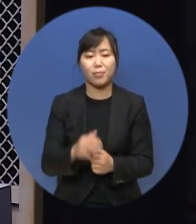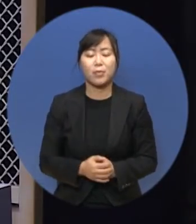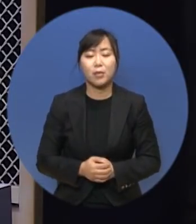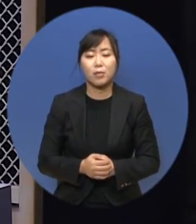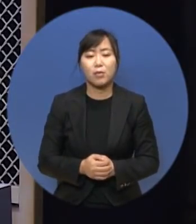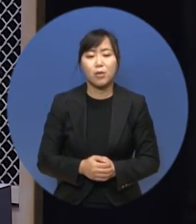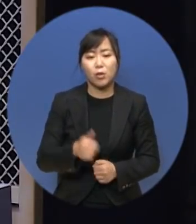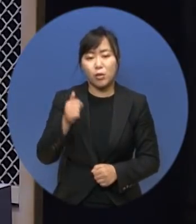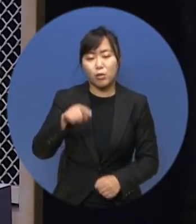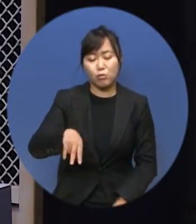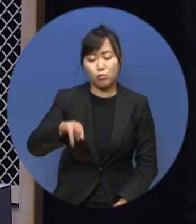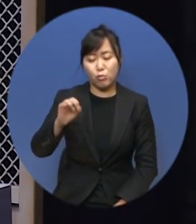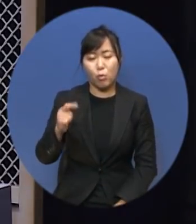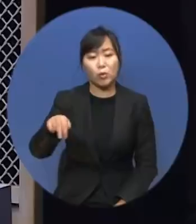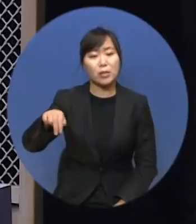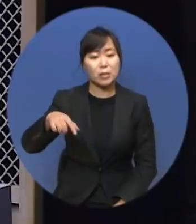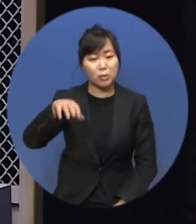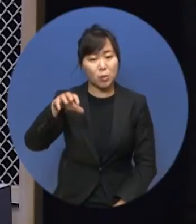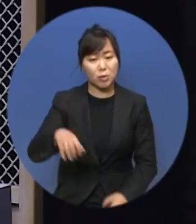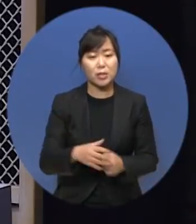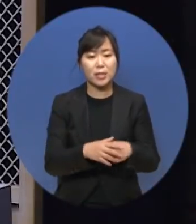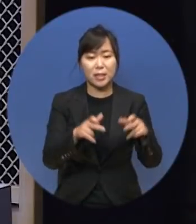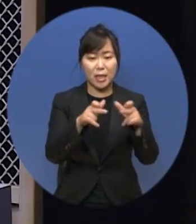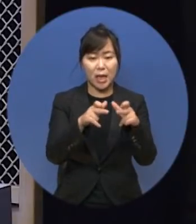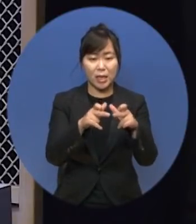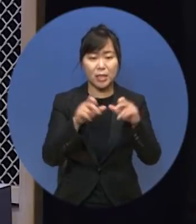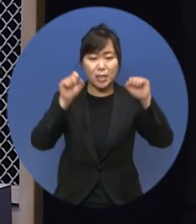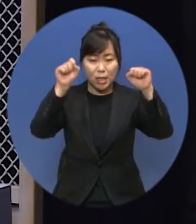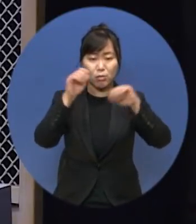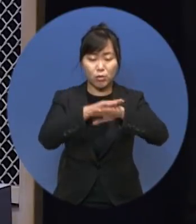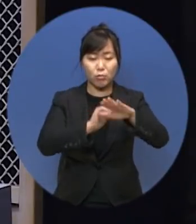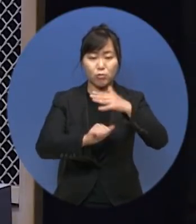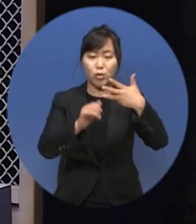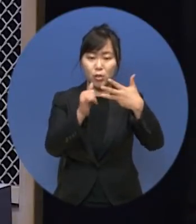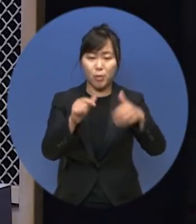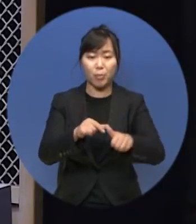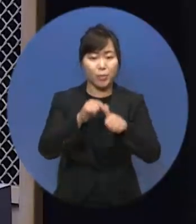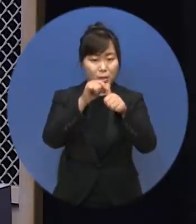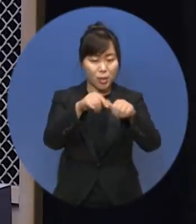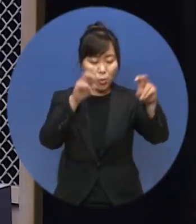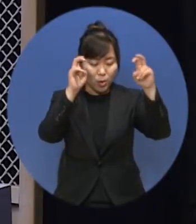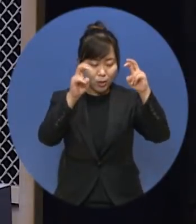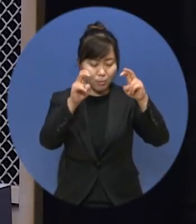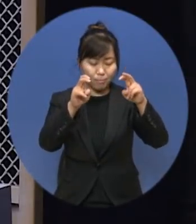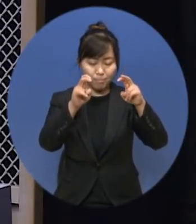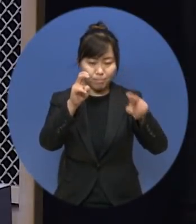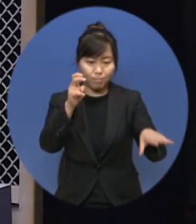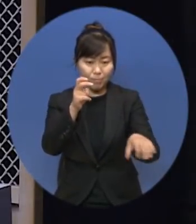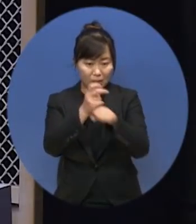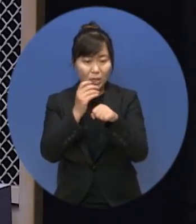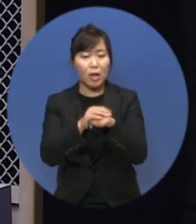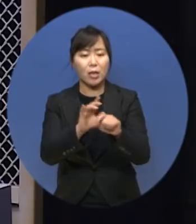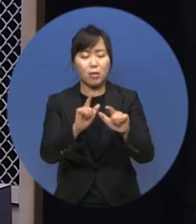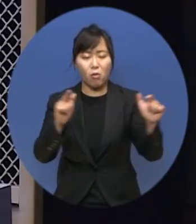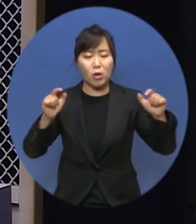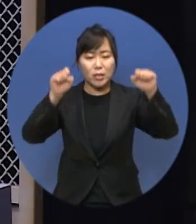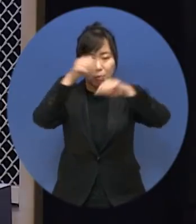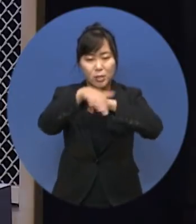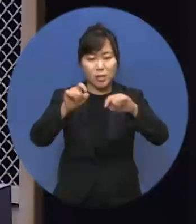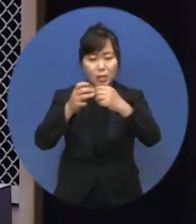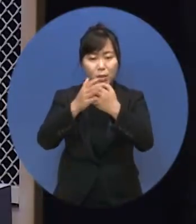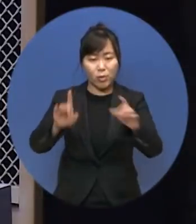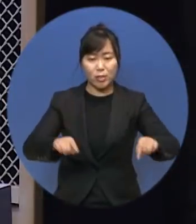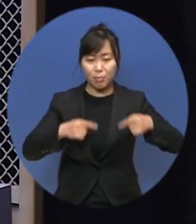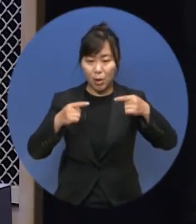또한 휴온스 그룹이라는 곳에서는 장애인 체육선수 8명을 채용해서 회사에 소속돼서 각종 스포츠대회에